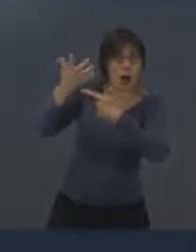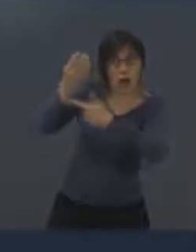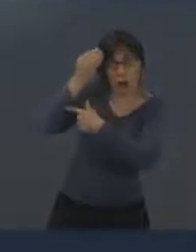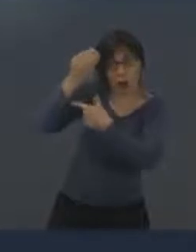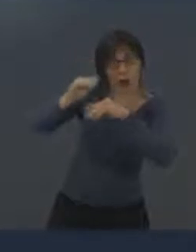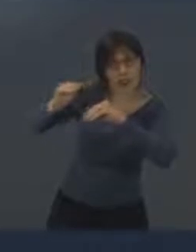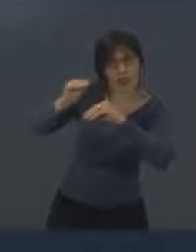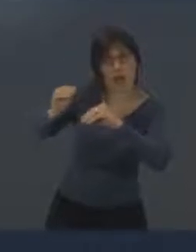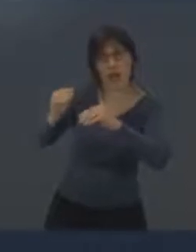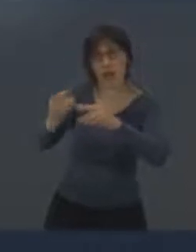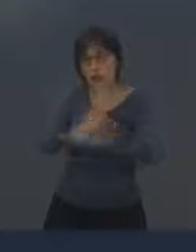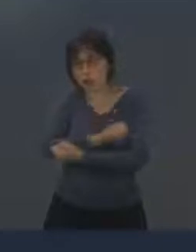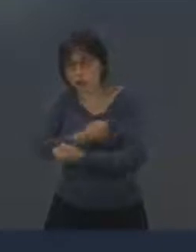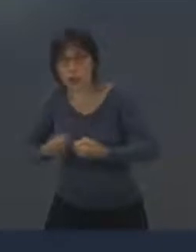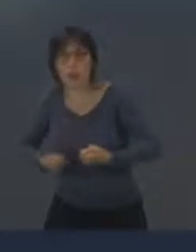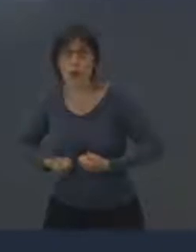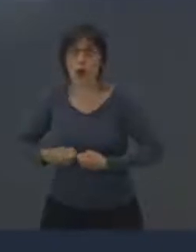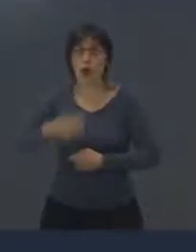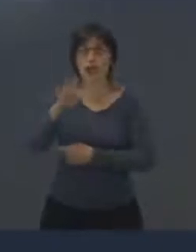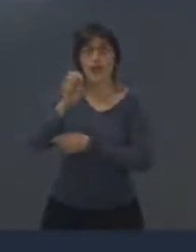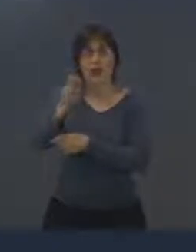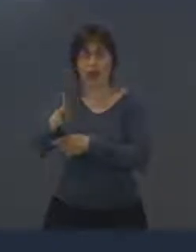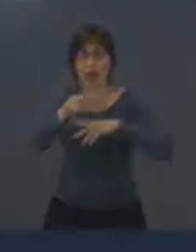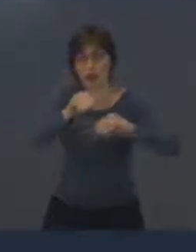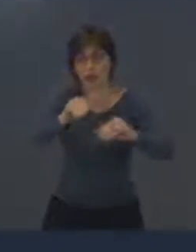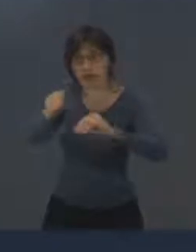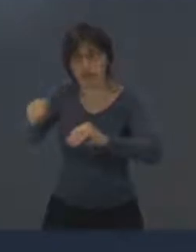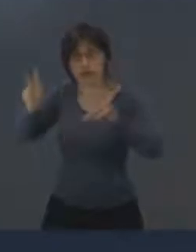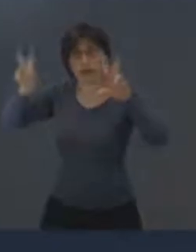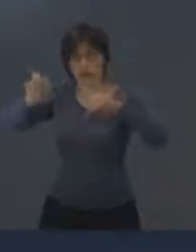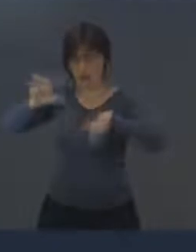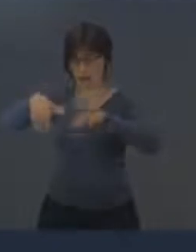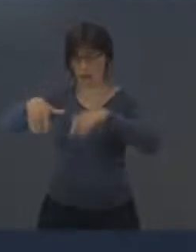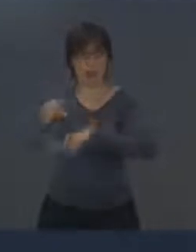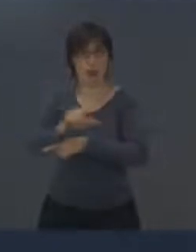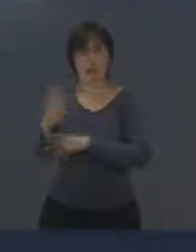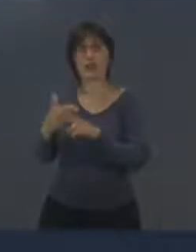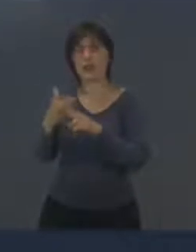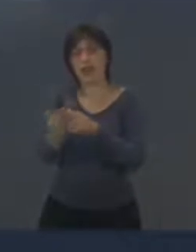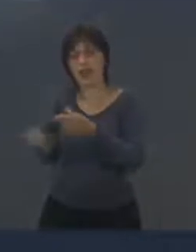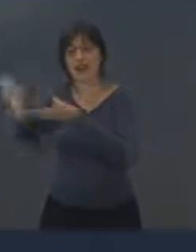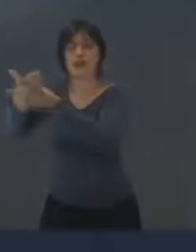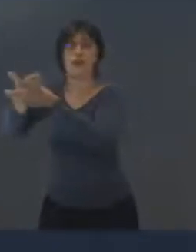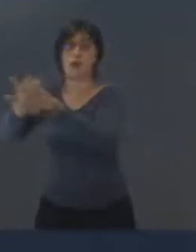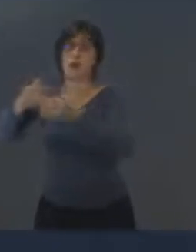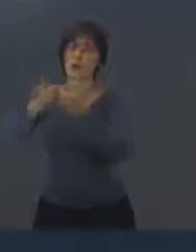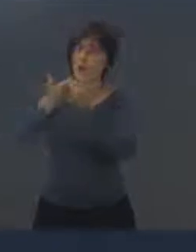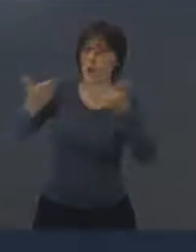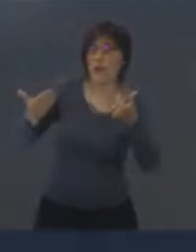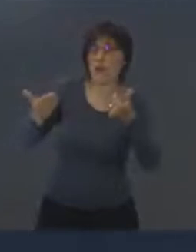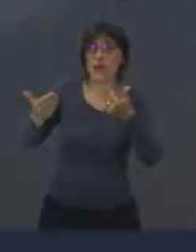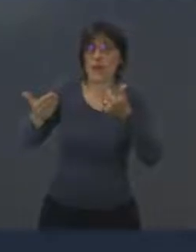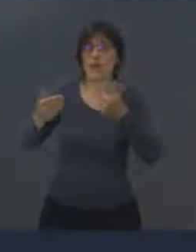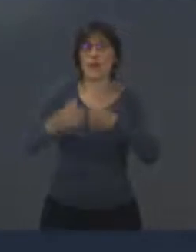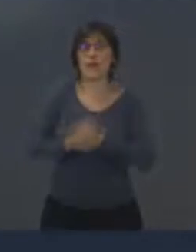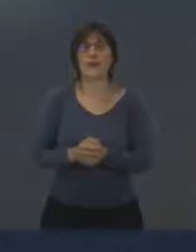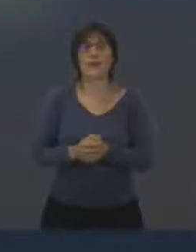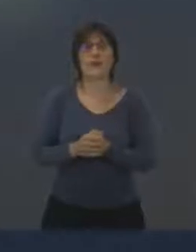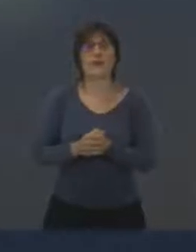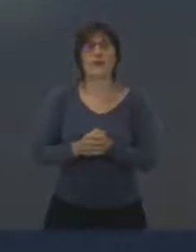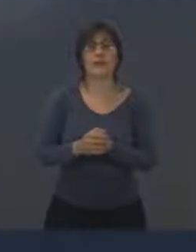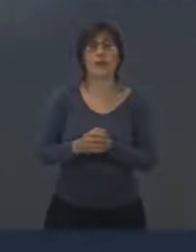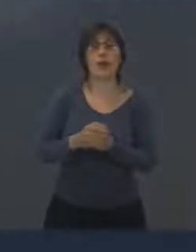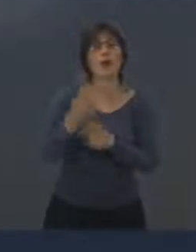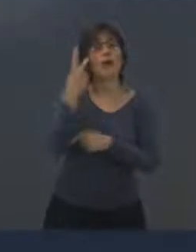formation des chômeurs et même dans les TER, ce n'est pas de la dépense de fonctionnement, c'est de la dépense d'intervention. Finalement, qui sont les variables d'ajustement